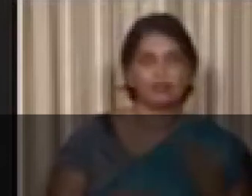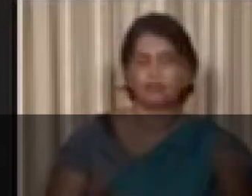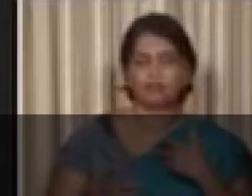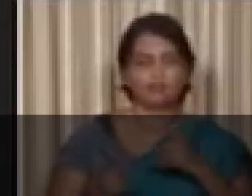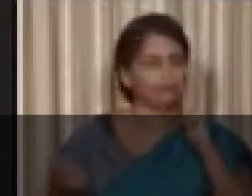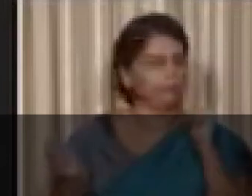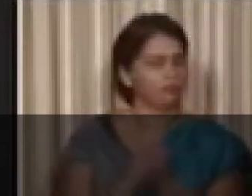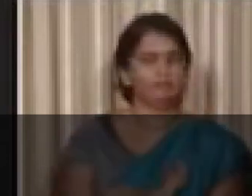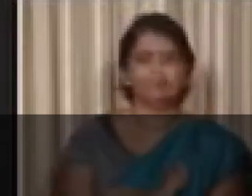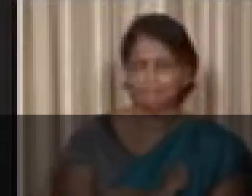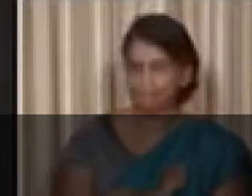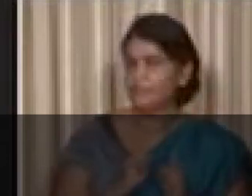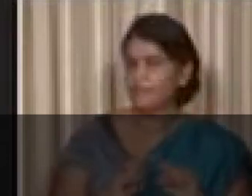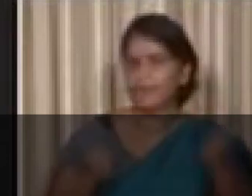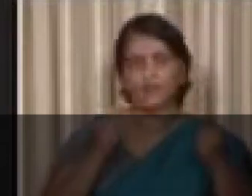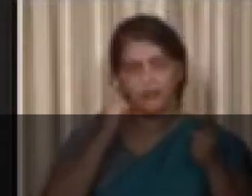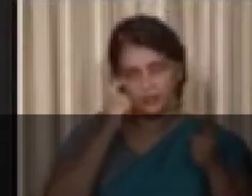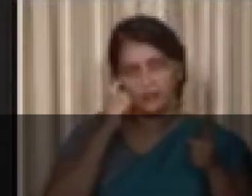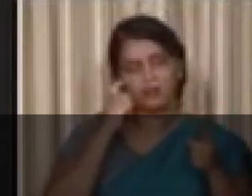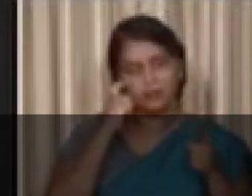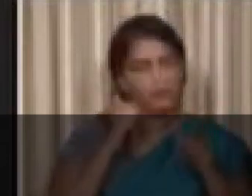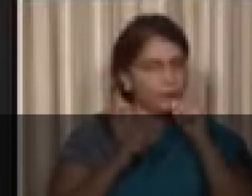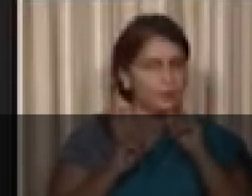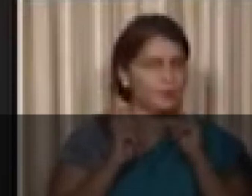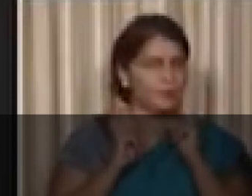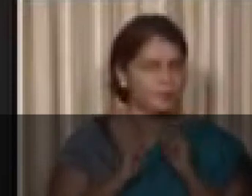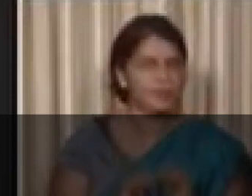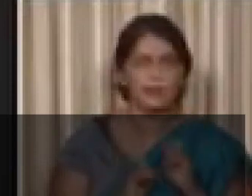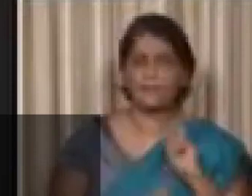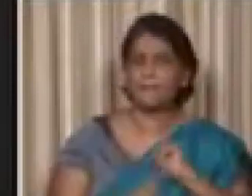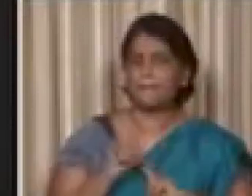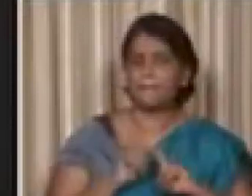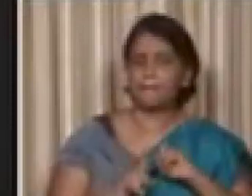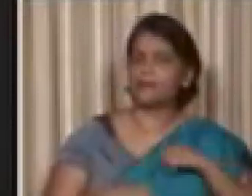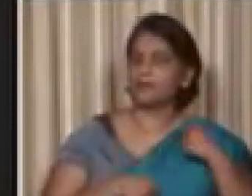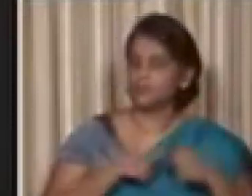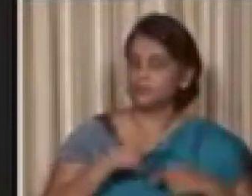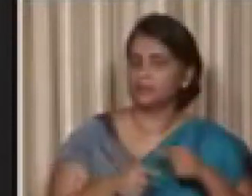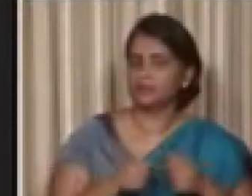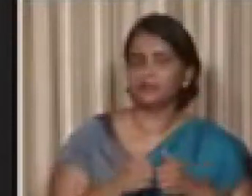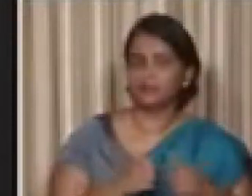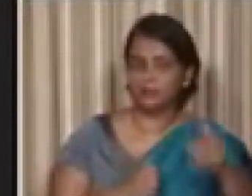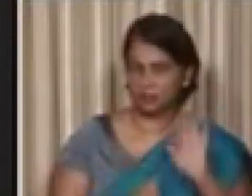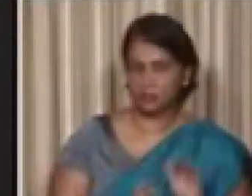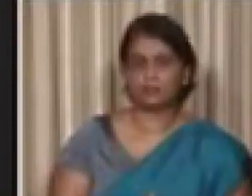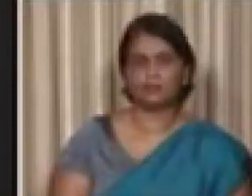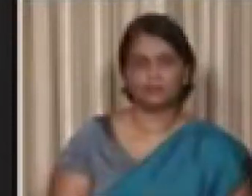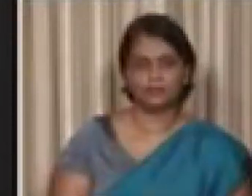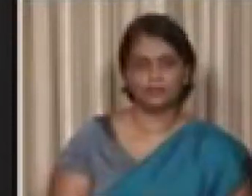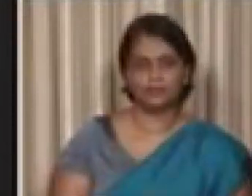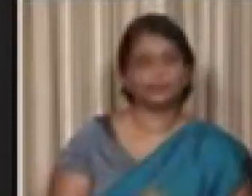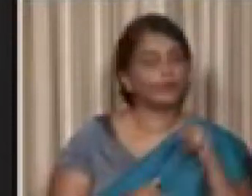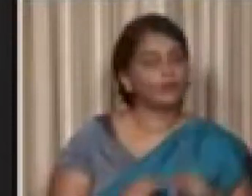අනිත් පැත්තට ගියේ මේක තාමත් අසම්මර පාර්ලිමේන්තුවක් බවට ක්‍රමානුකූලව පත් වෙමින් යන්නට පටන් ගත්තා.